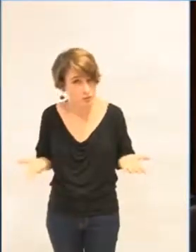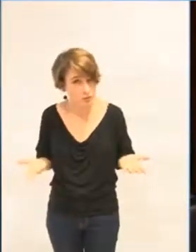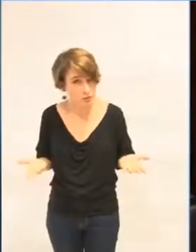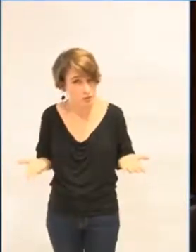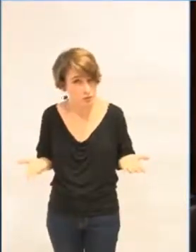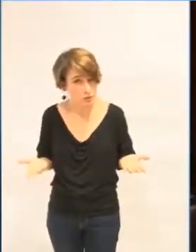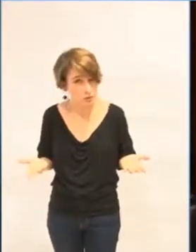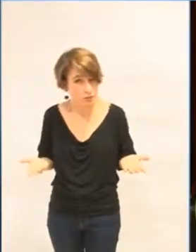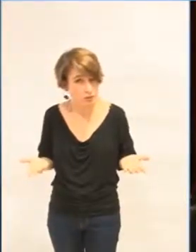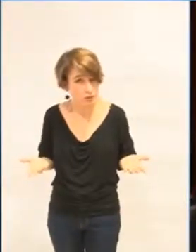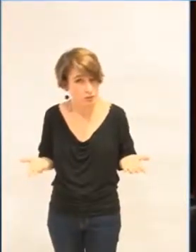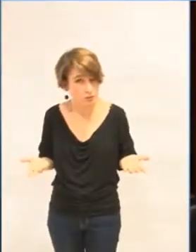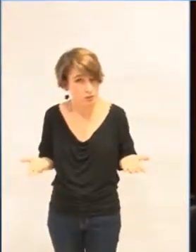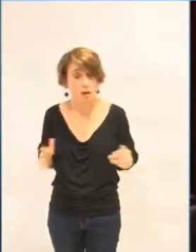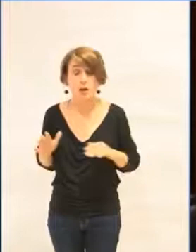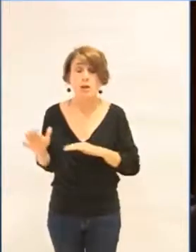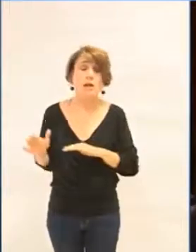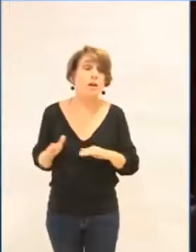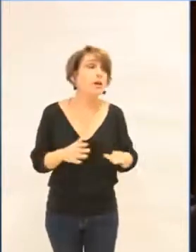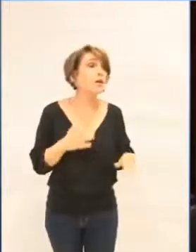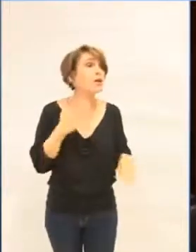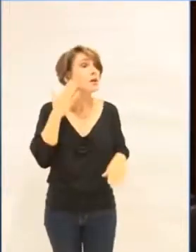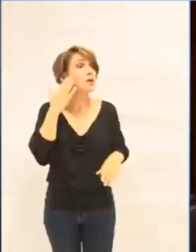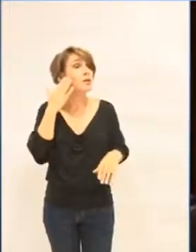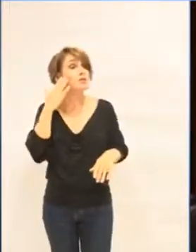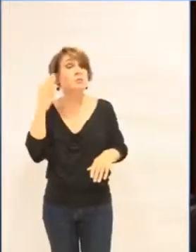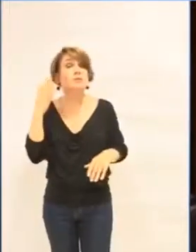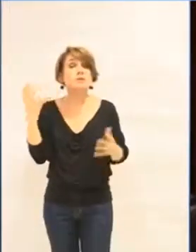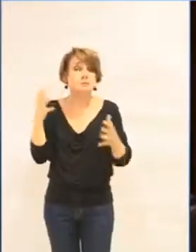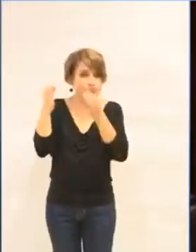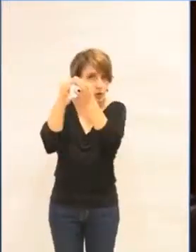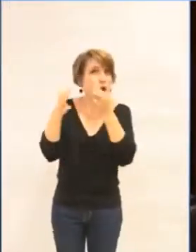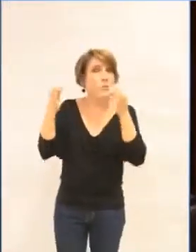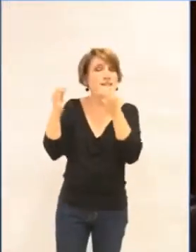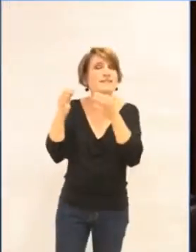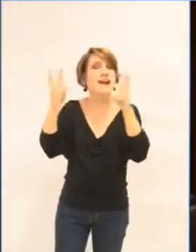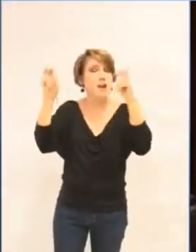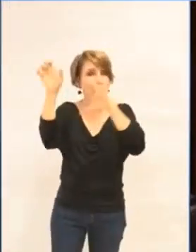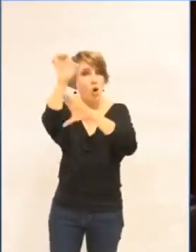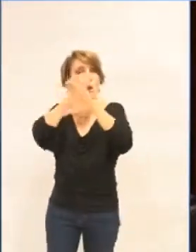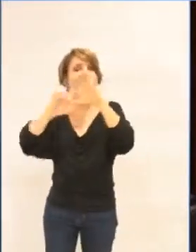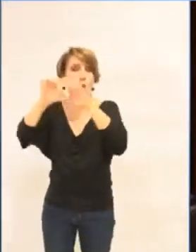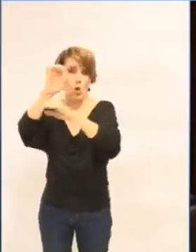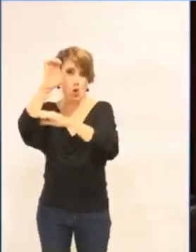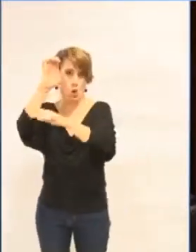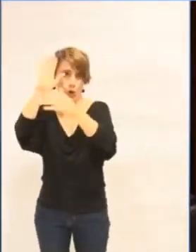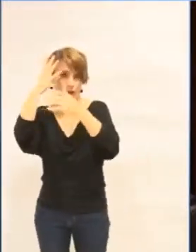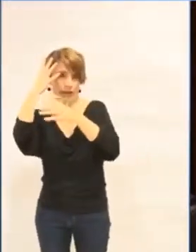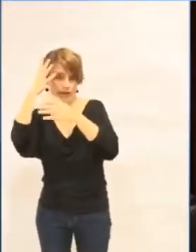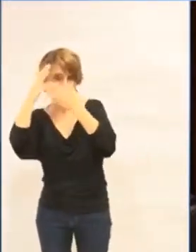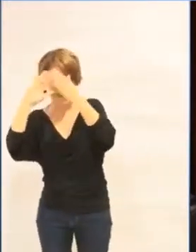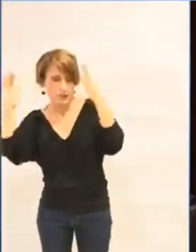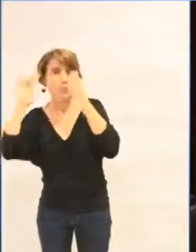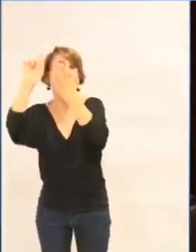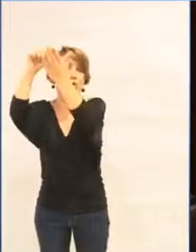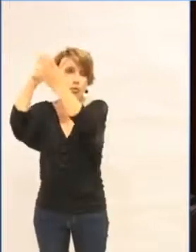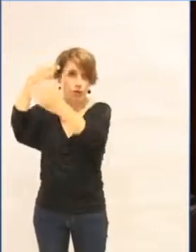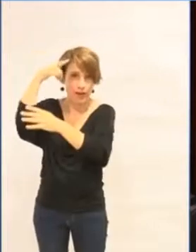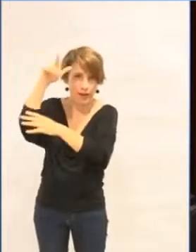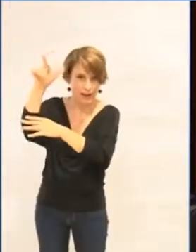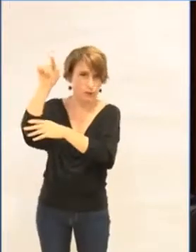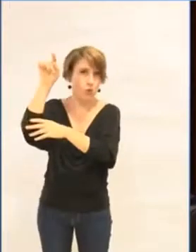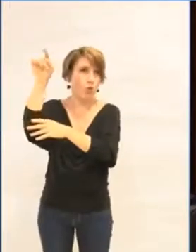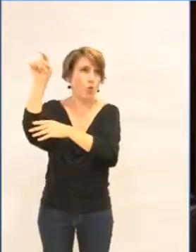Quel serait notre débat, enfin, si, comme Eurexpo, et ça fait partie du retard que nous avons eu sur le